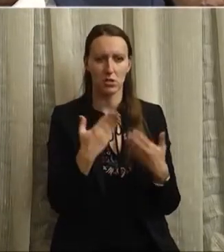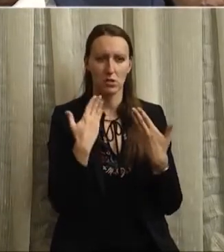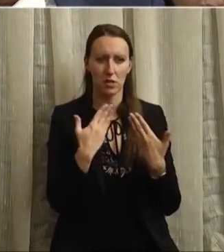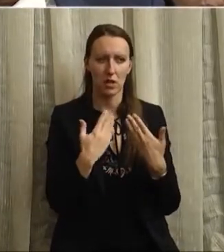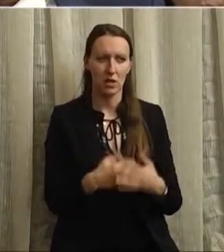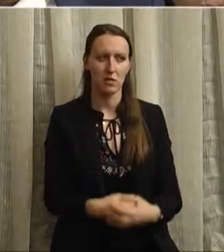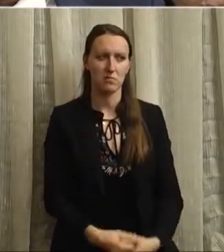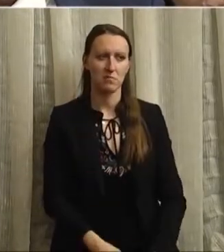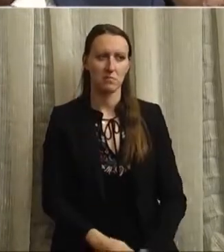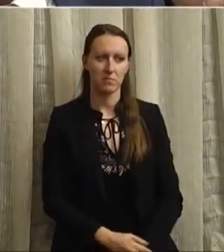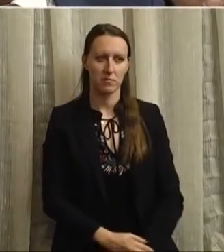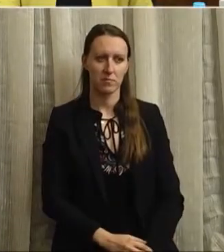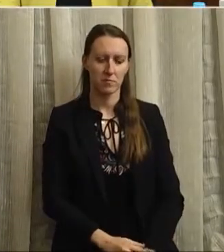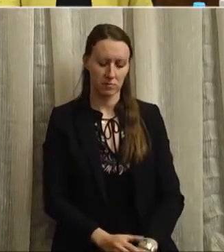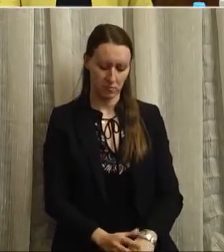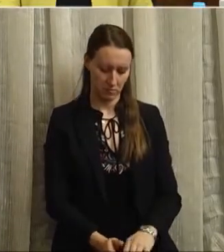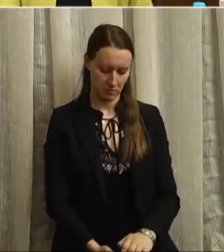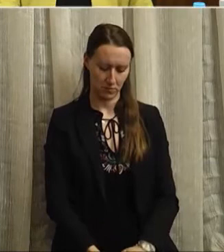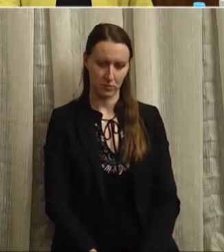Hvala.